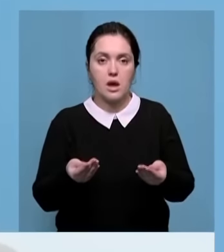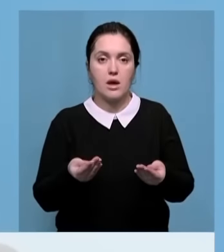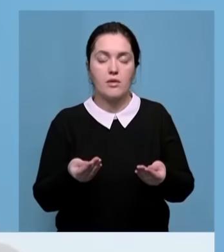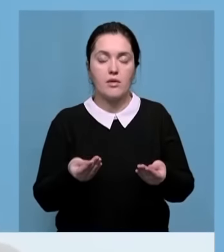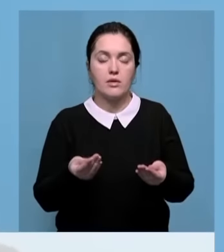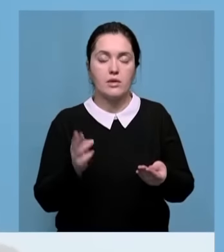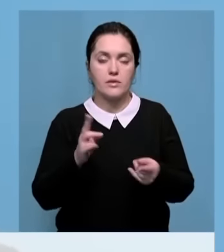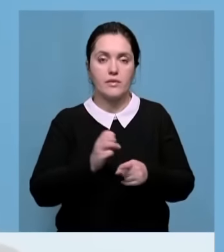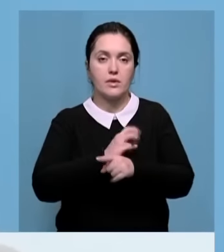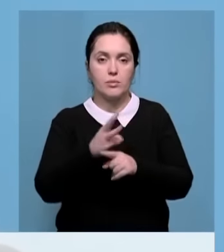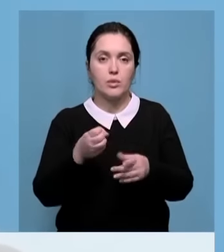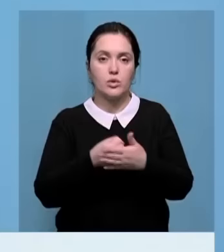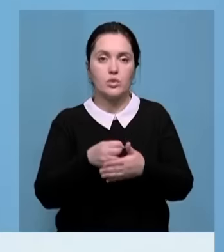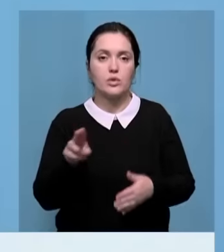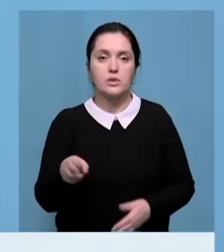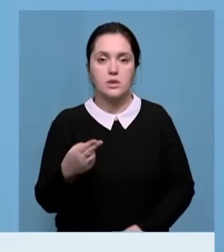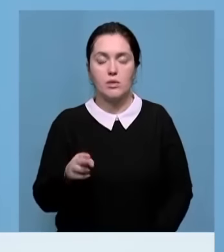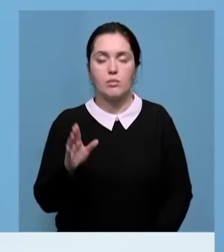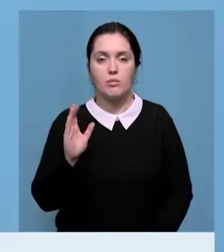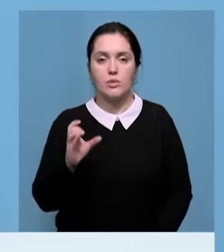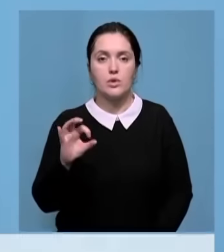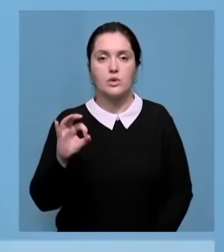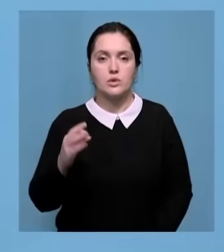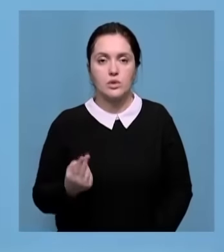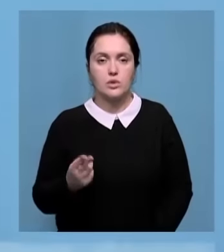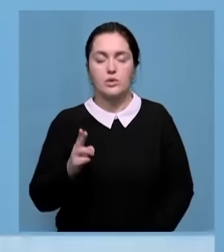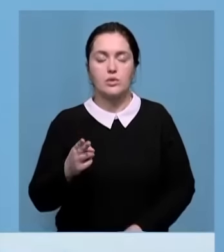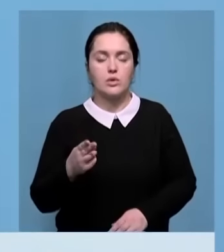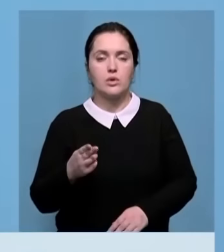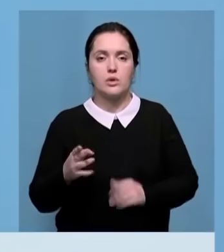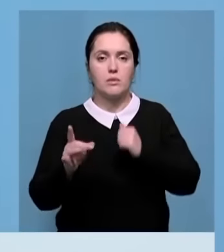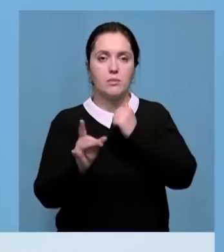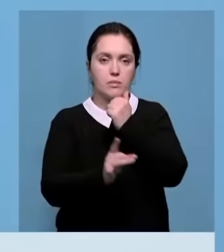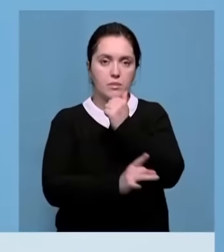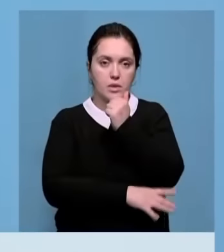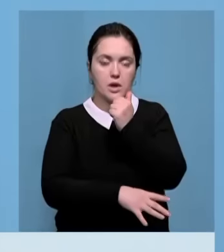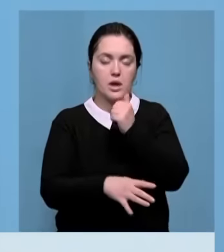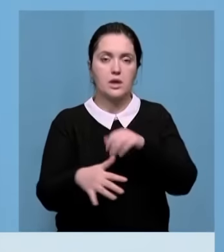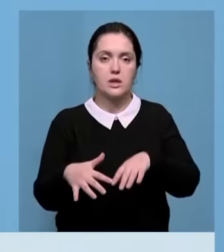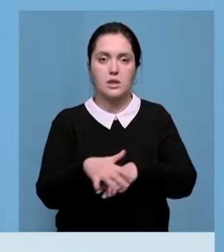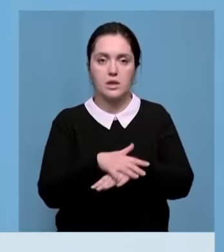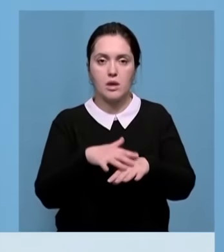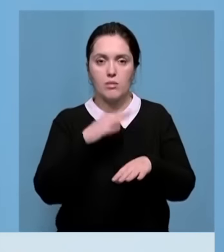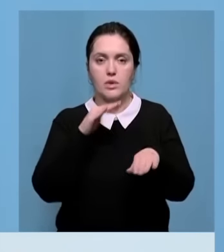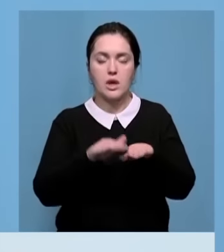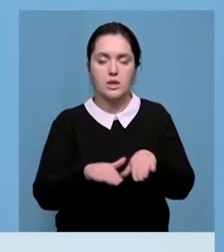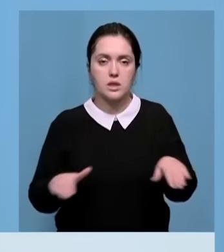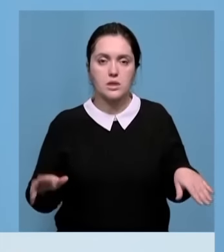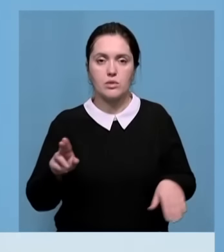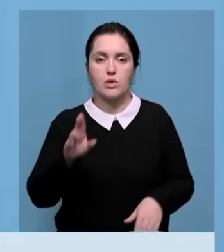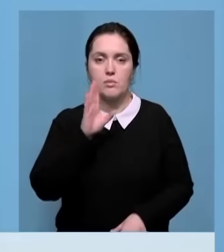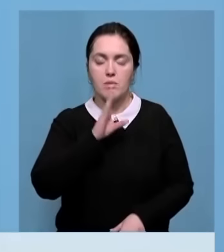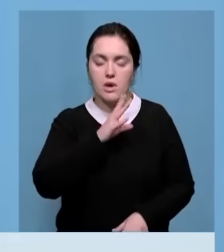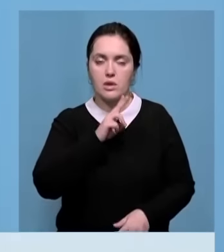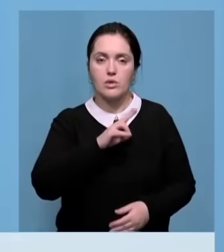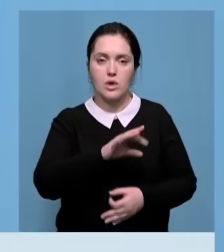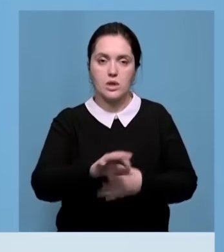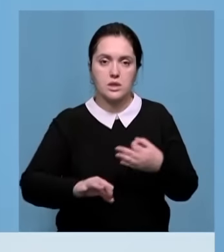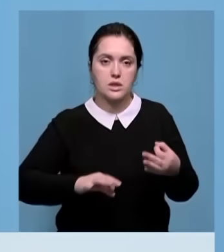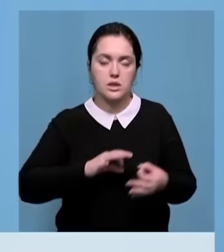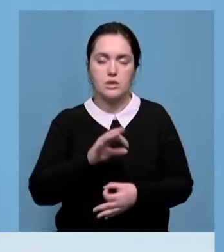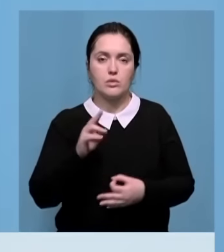конца года обеспечим социально уязвимых слоев населения, это многодетные матери, сироты и